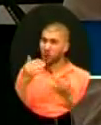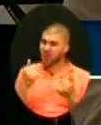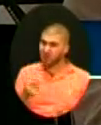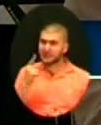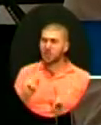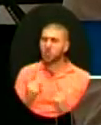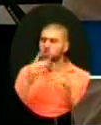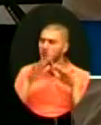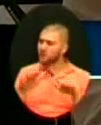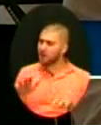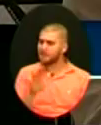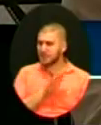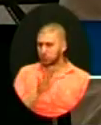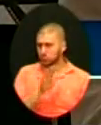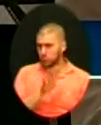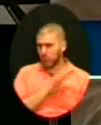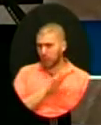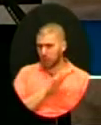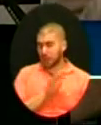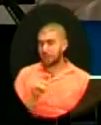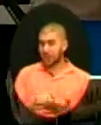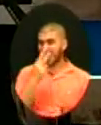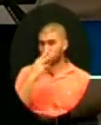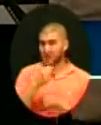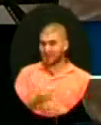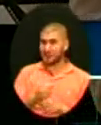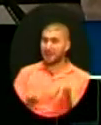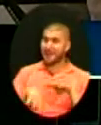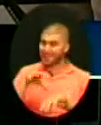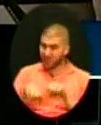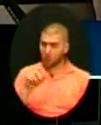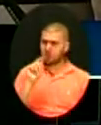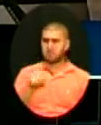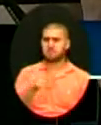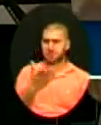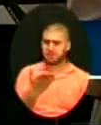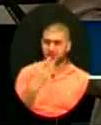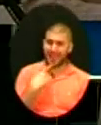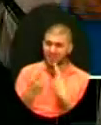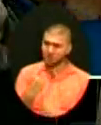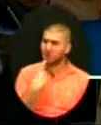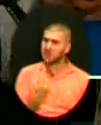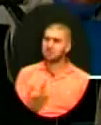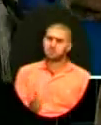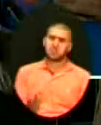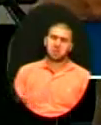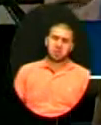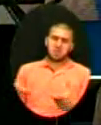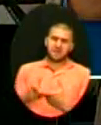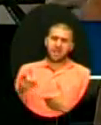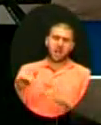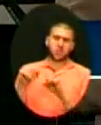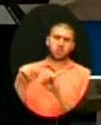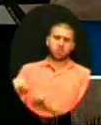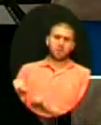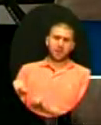זה תופעה מאוד מסוכנת. כי ראינו נציגים מההתנחלויות שבאים לדיון. והם אומרים, המפלגה הזאת